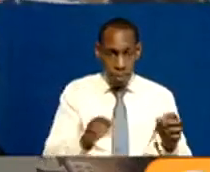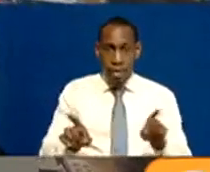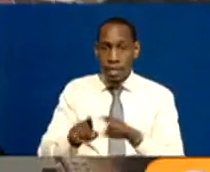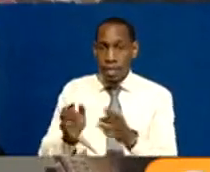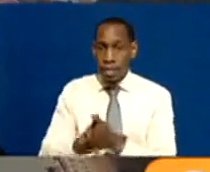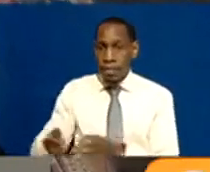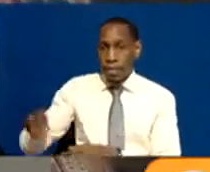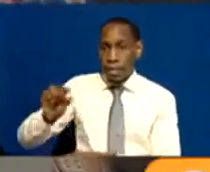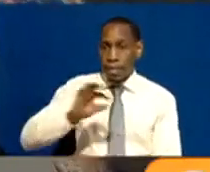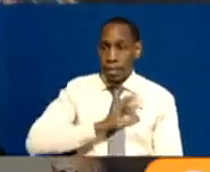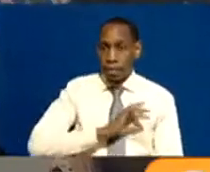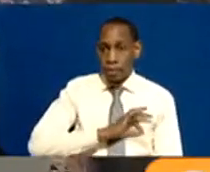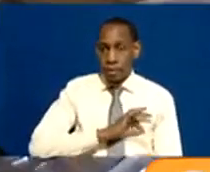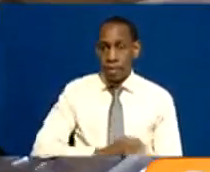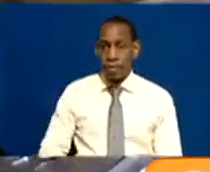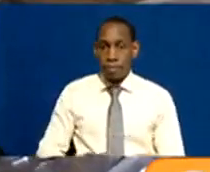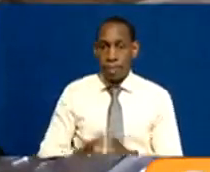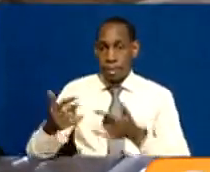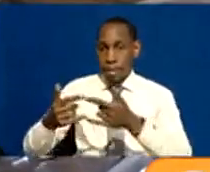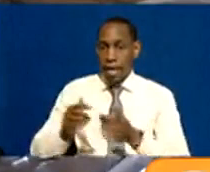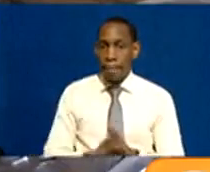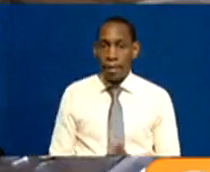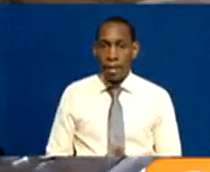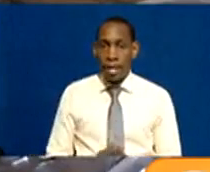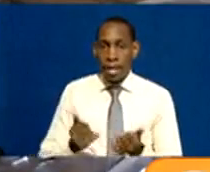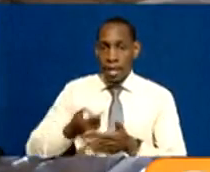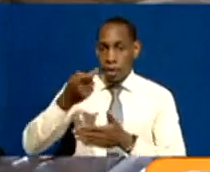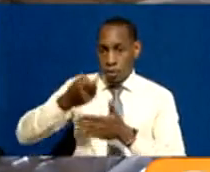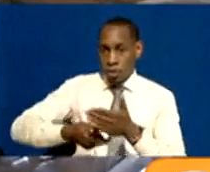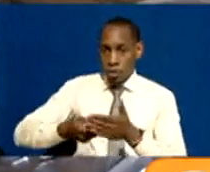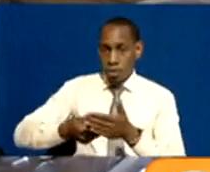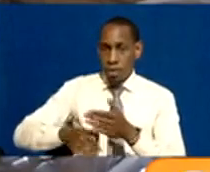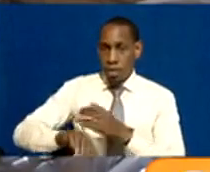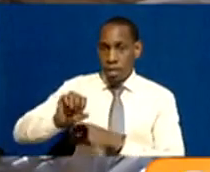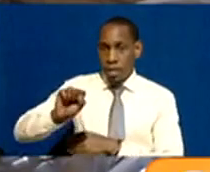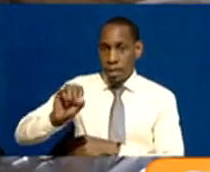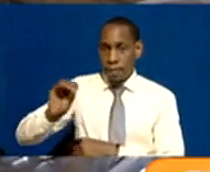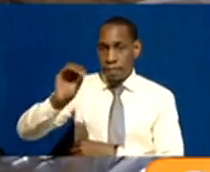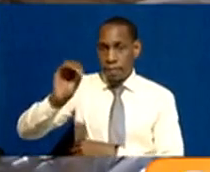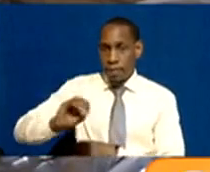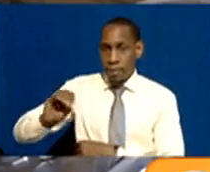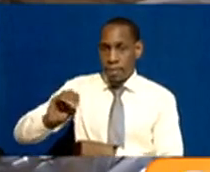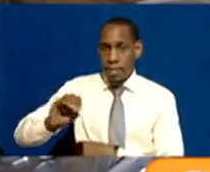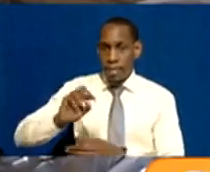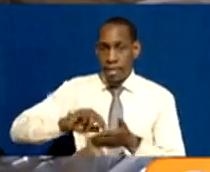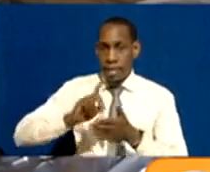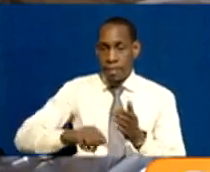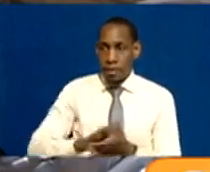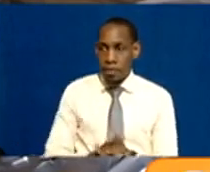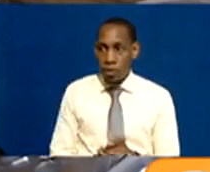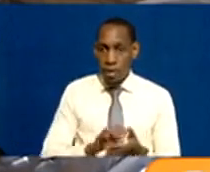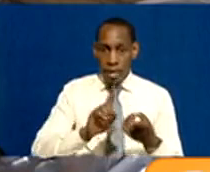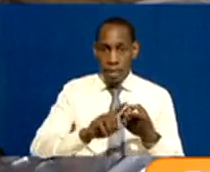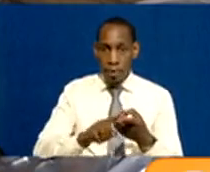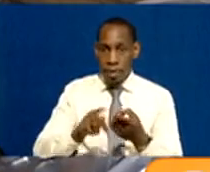also increase his profit margins. Kurudishiwa hiyo gharama ya na 50%, hiyo ni kumaanisha ukishukua 1000,